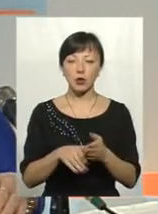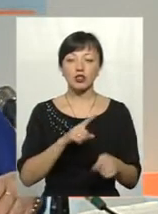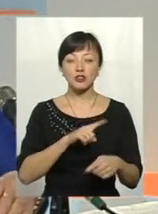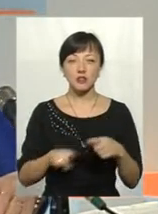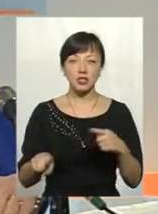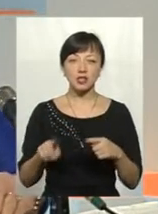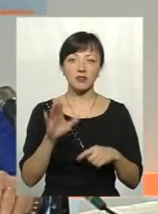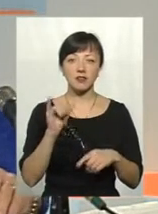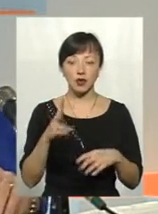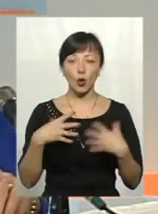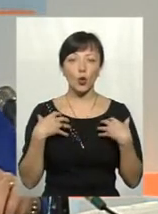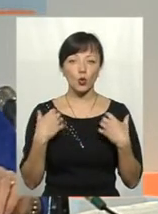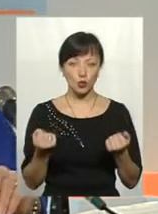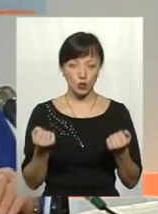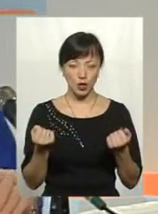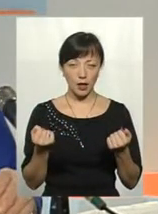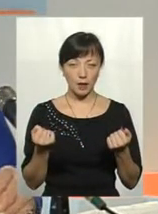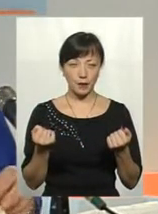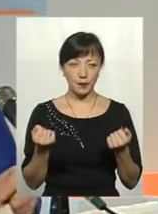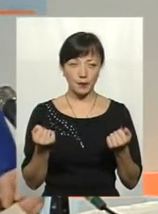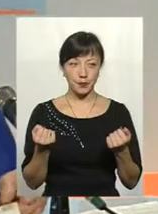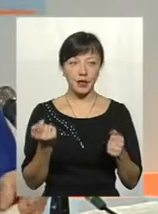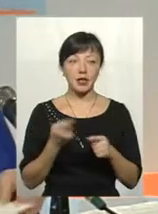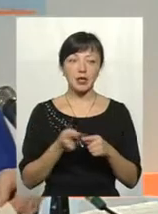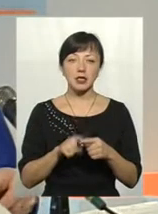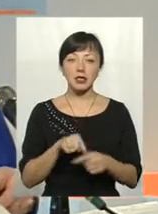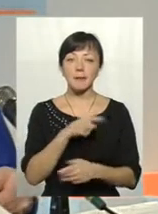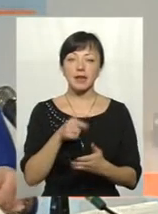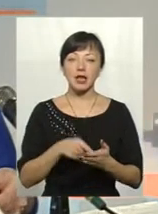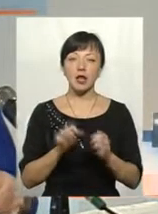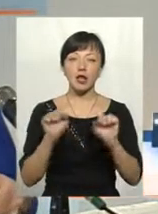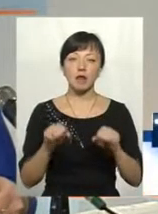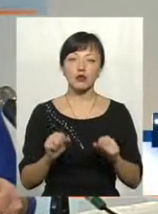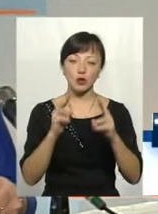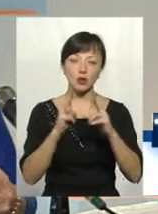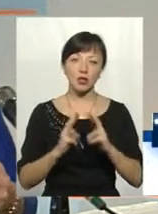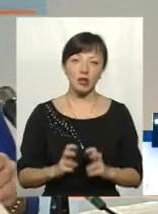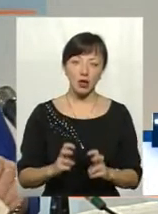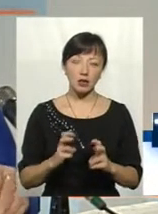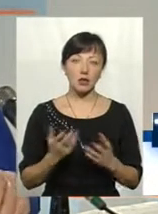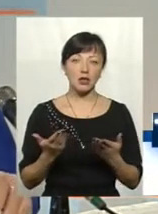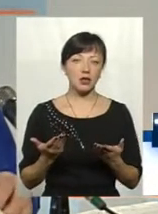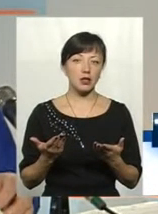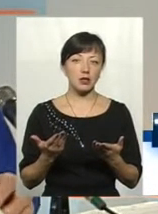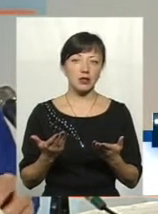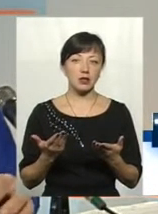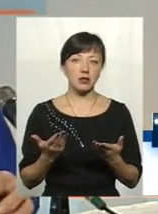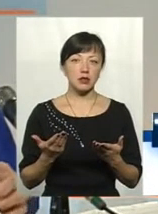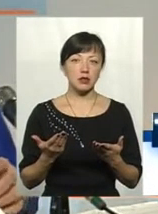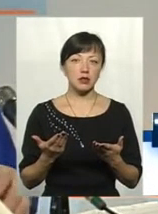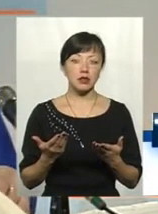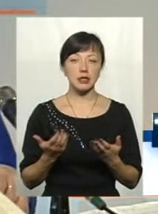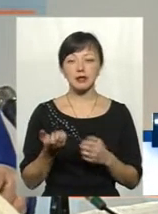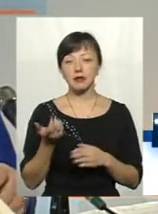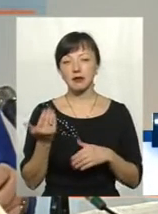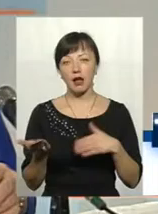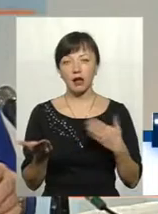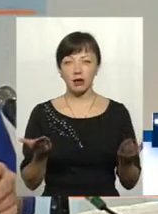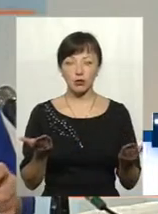він одужає. Ну, це питання можна розглядати, підходити до його розгляду з декількох сторін.